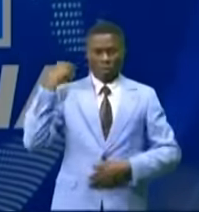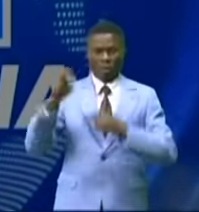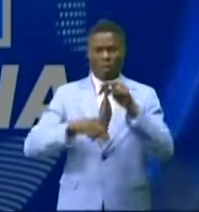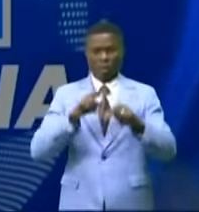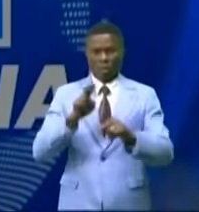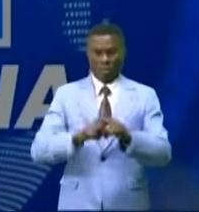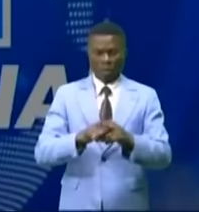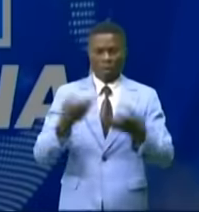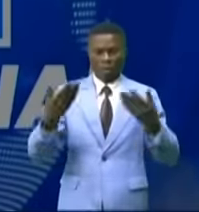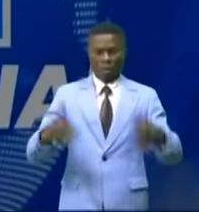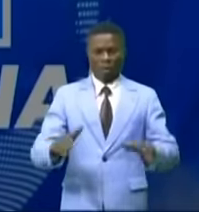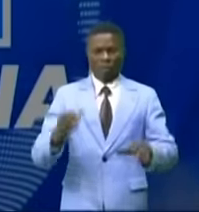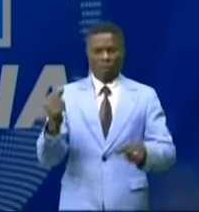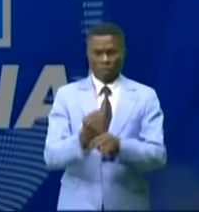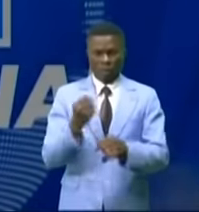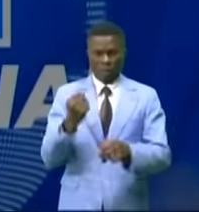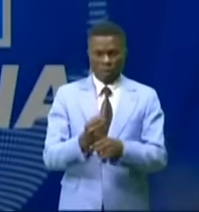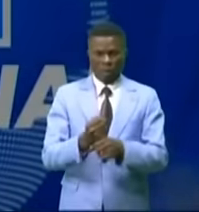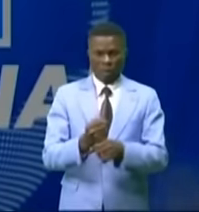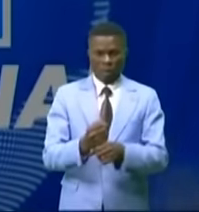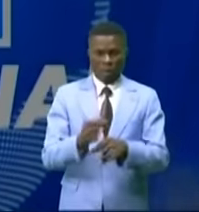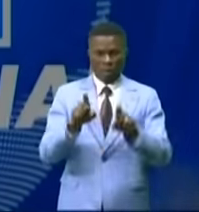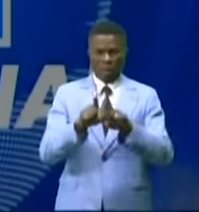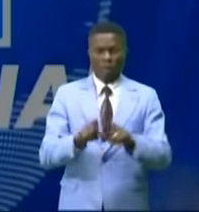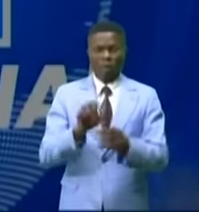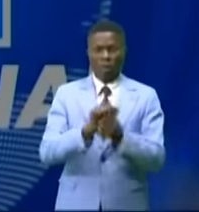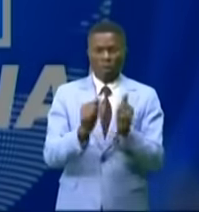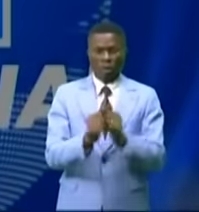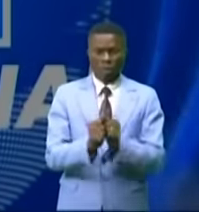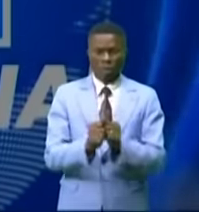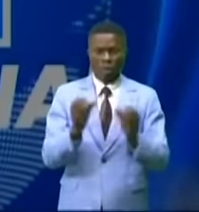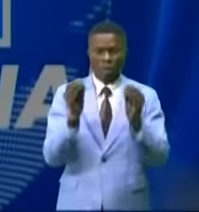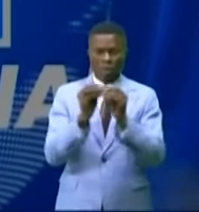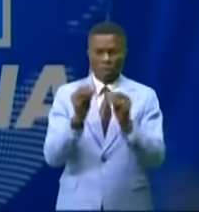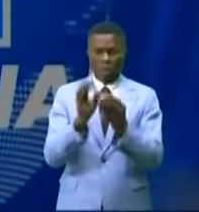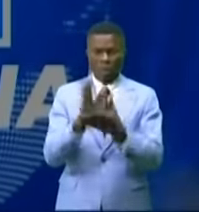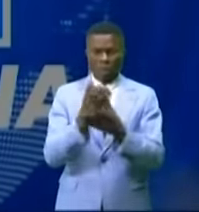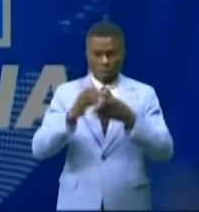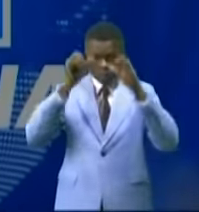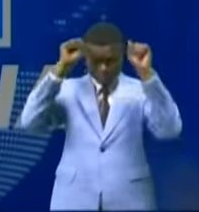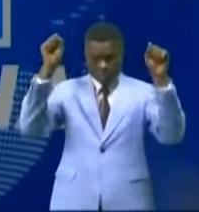ont clôturé leurs travaux. Il en a été question au cours de la réunion entre les